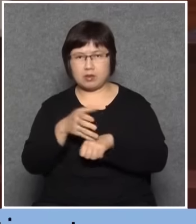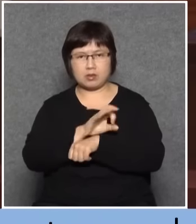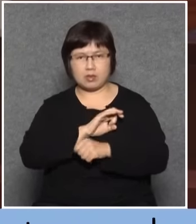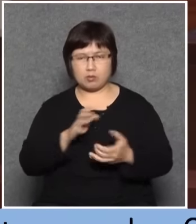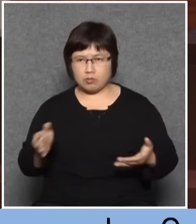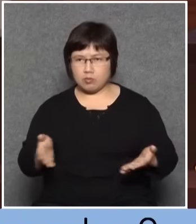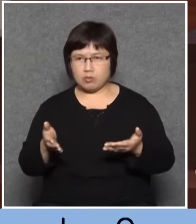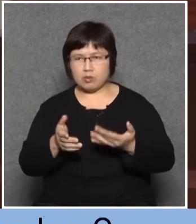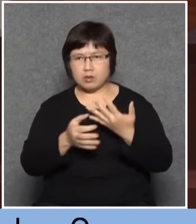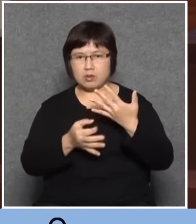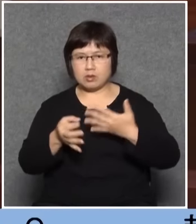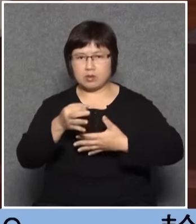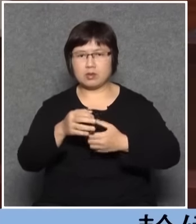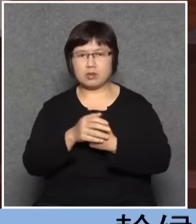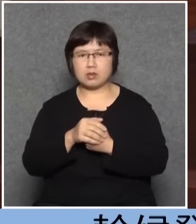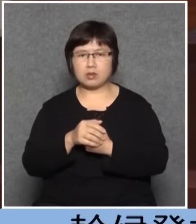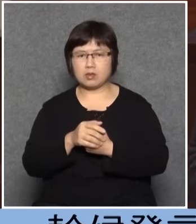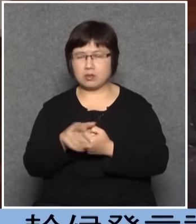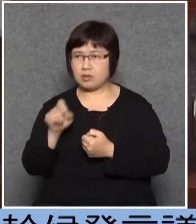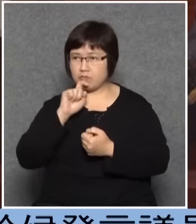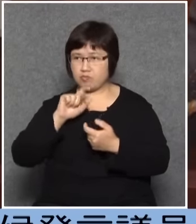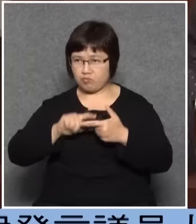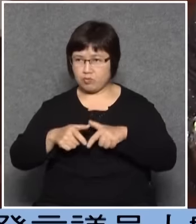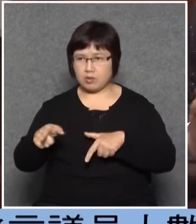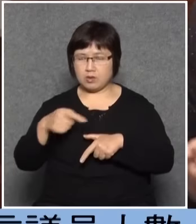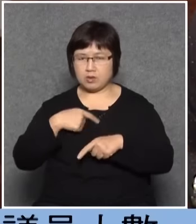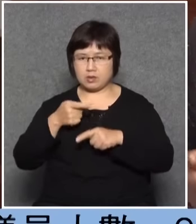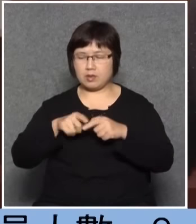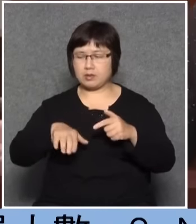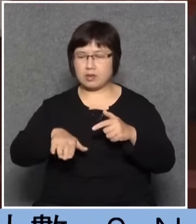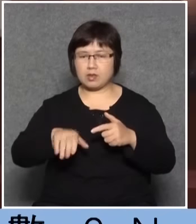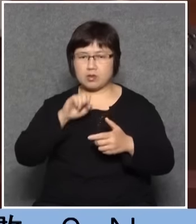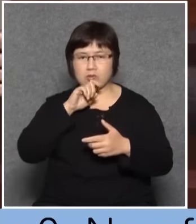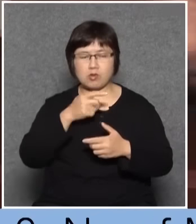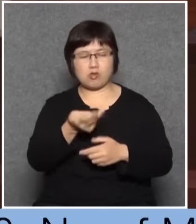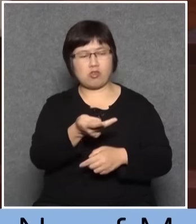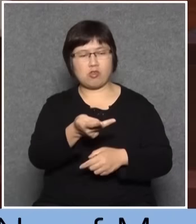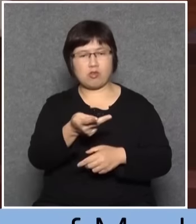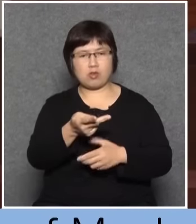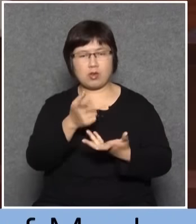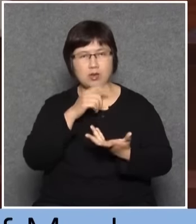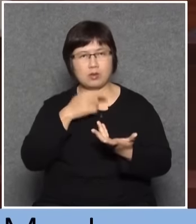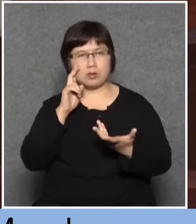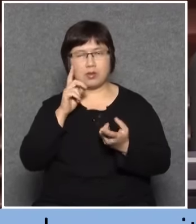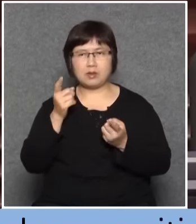唔知啊？唯物辩证法呢个系不过你就低层次地讲句，两个人大家貌合神离，不如去旅行啦咁。